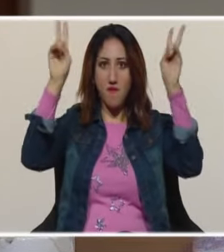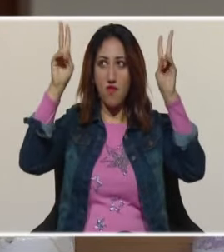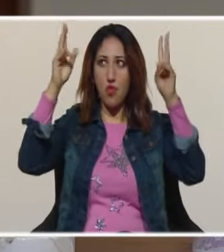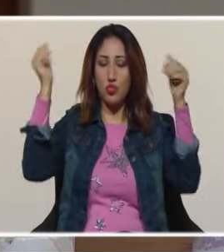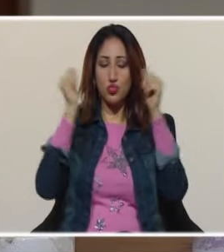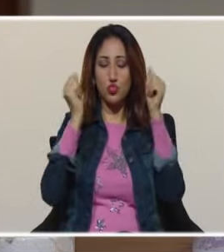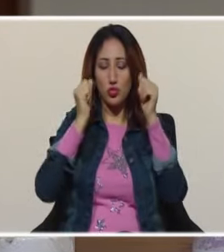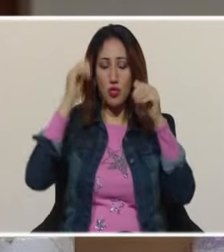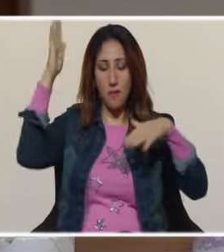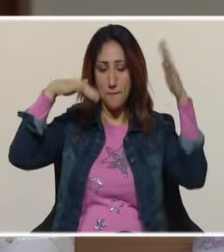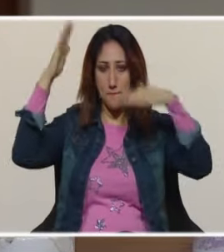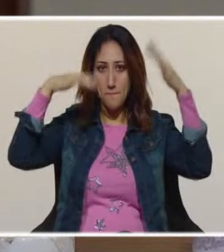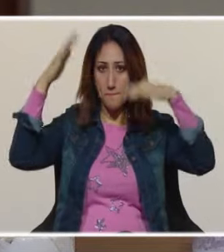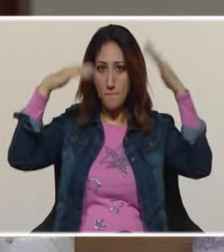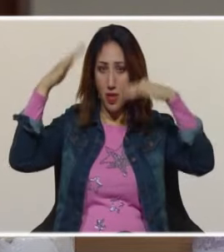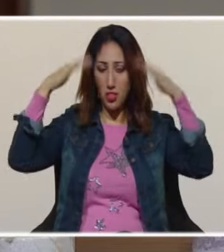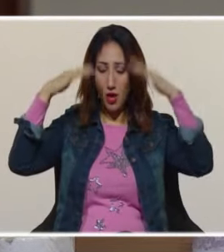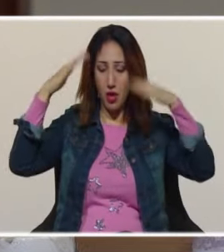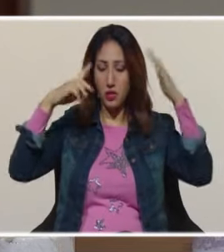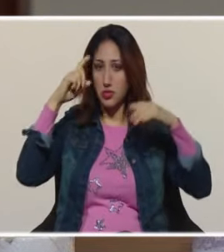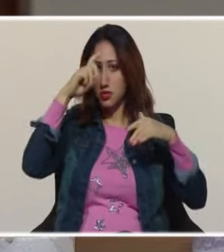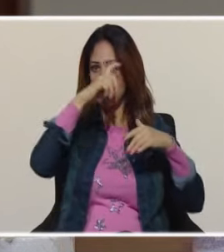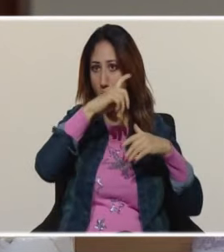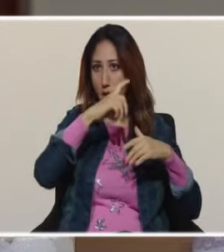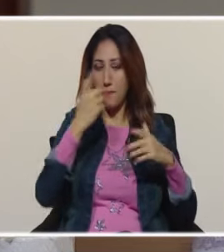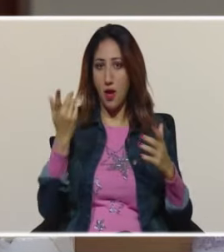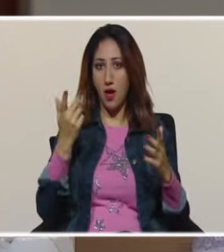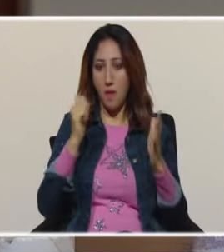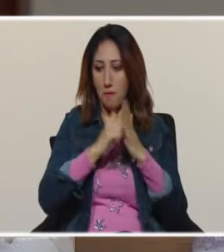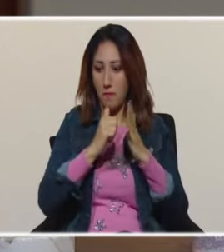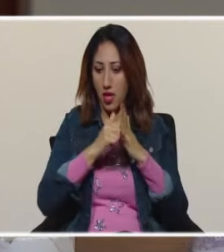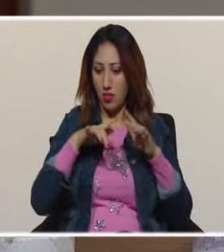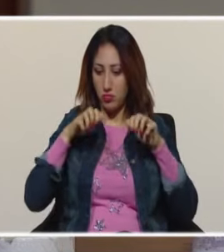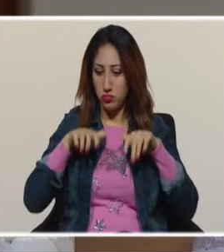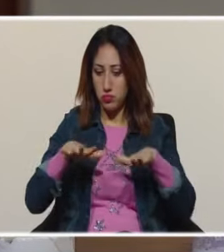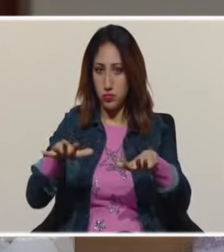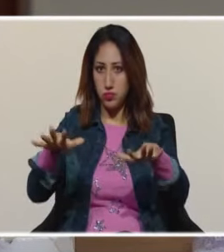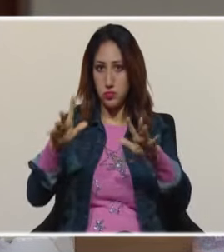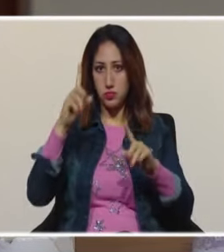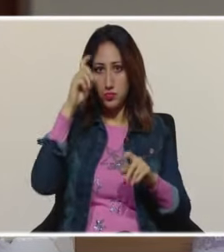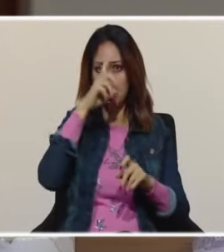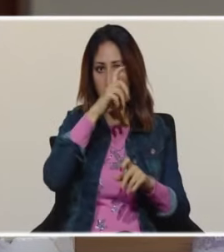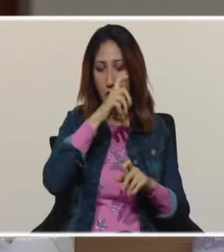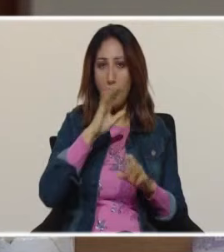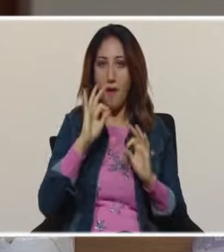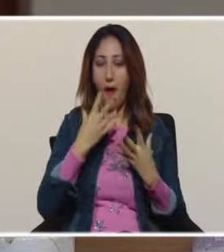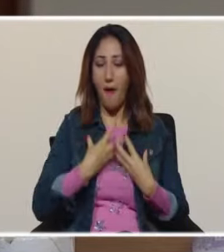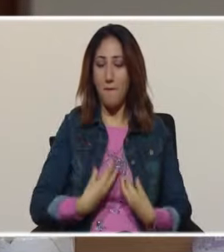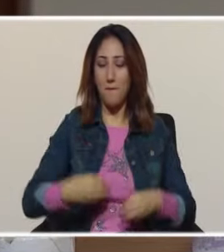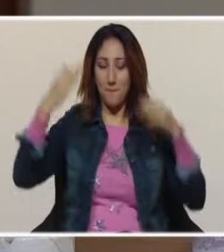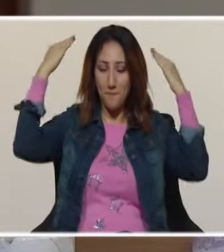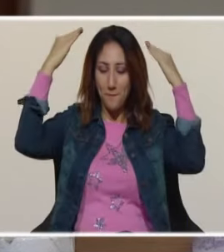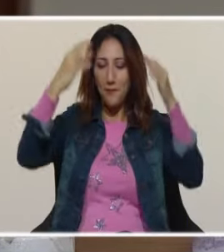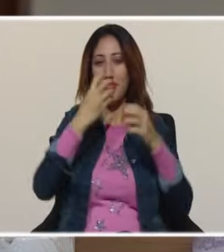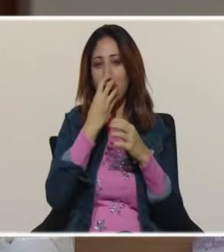الشتاء دوت، فالمطرة تنزل بدل ما تخش البيت، يشعر صاحب البيت بالأمن والأمان